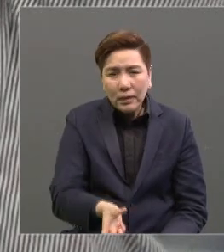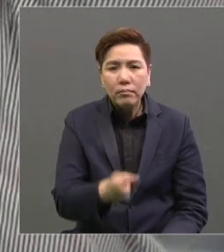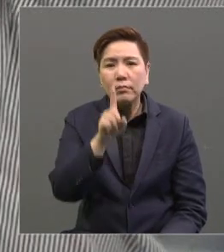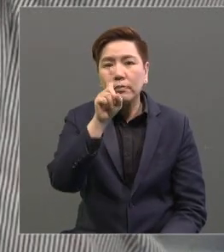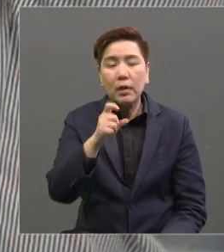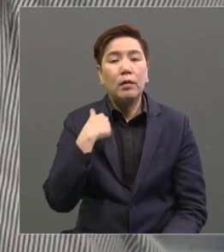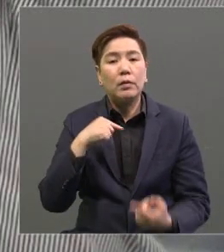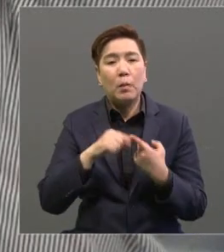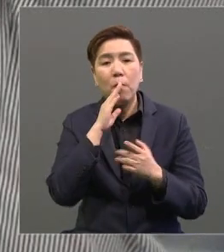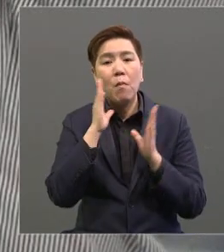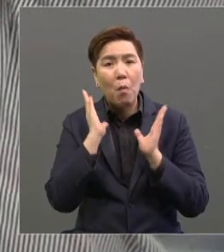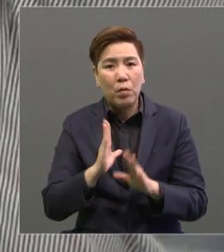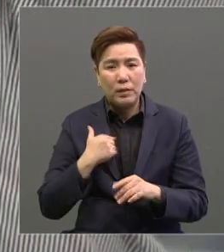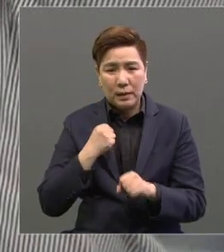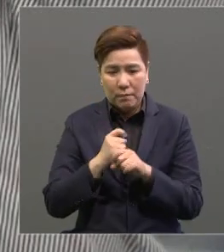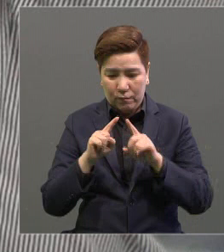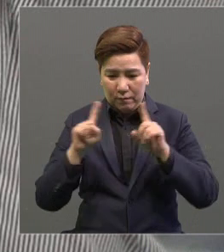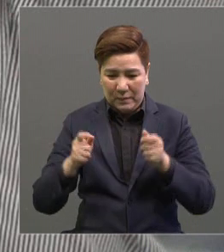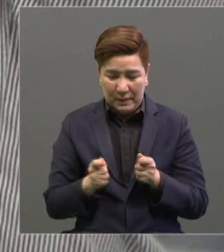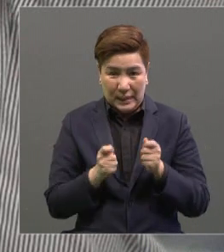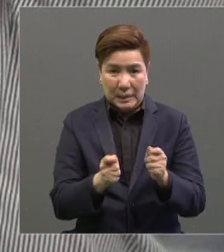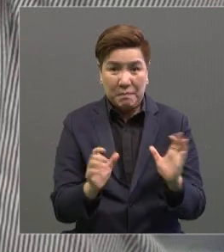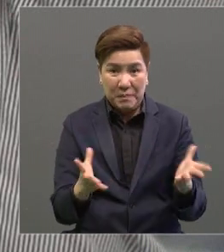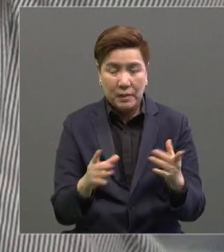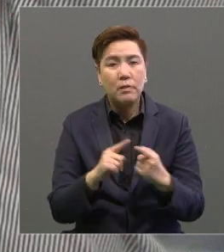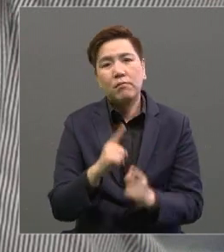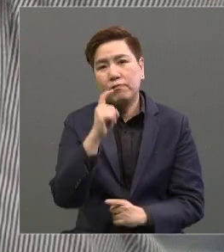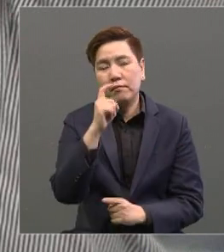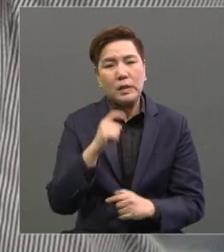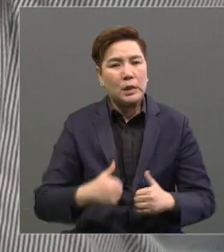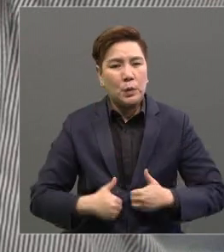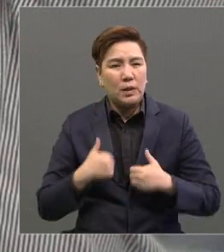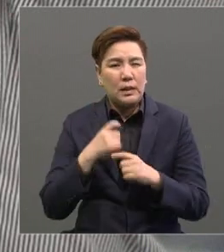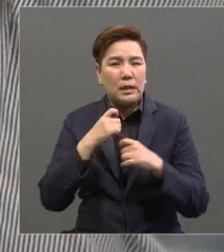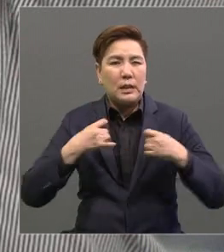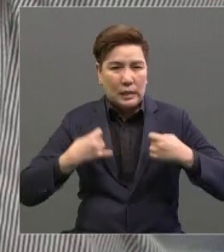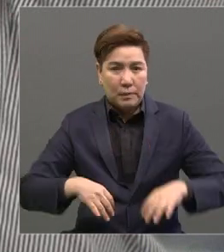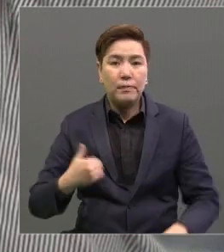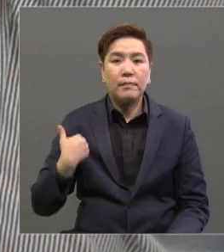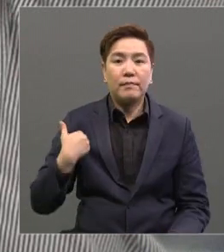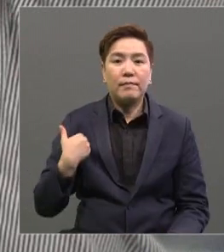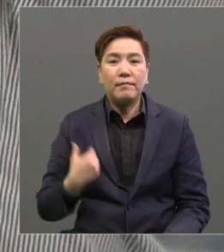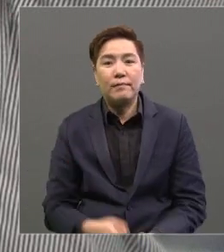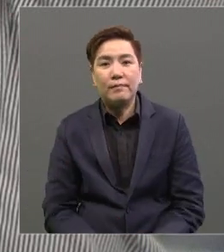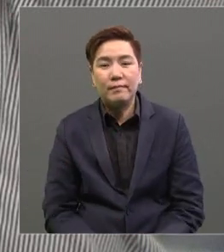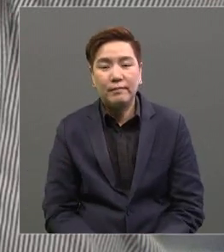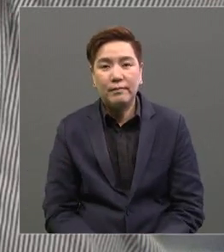มันก็ตายได้ถ้าไม่ใช่คนที่มีใบอนุญาตเชี่ยวชาญเฉพาะทางเนี่ยอย่าเอาชีวิตตัวเองไปเสี่ยงเลย